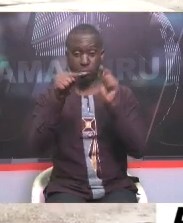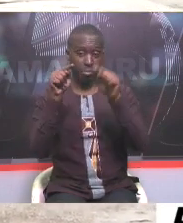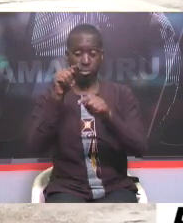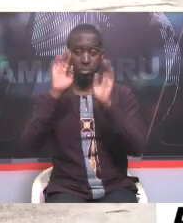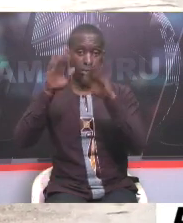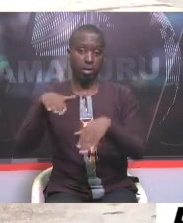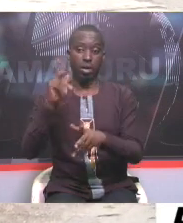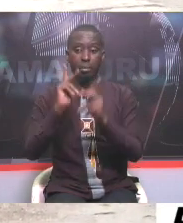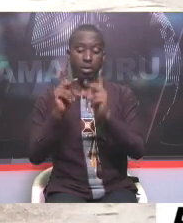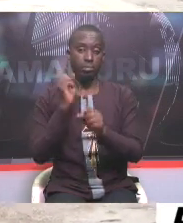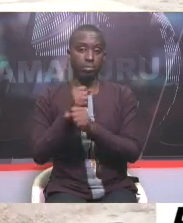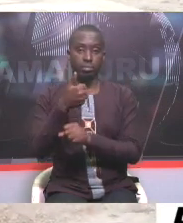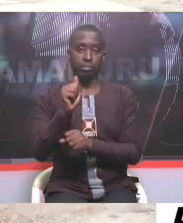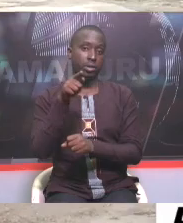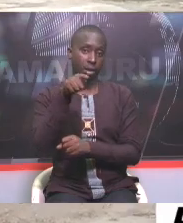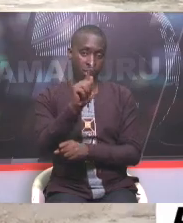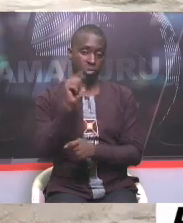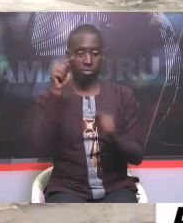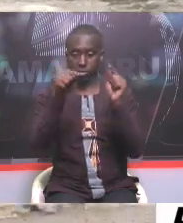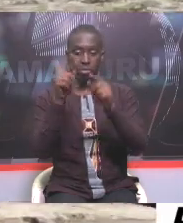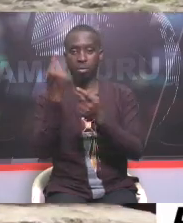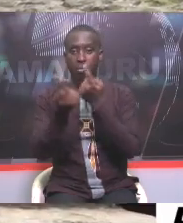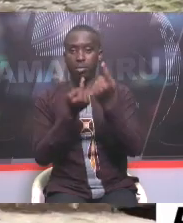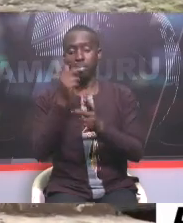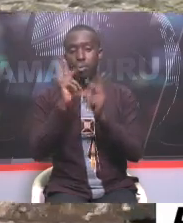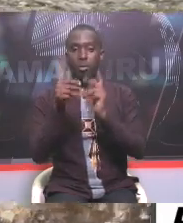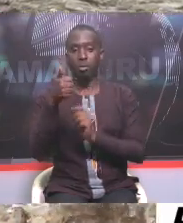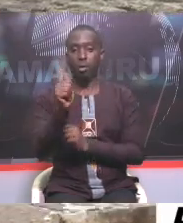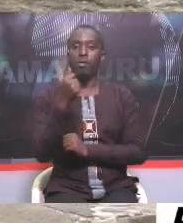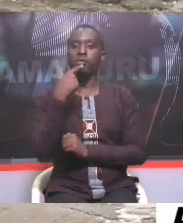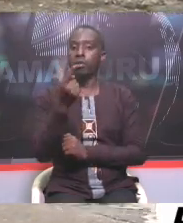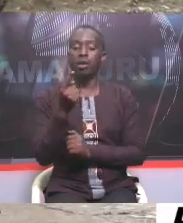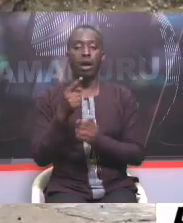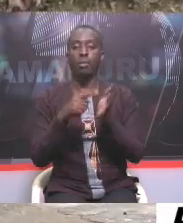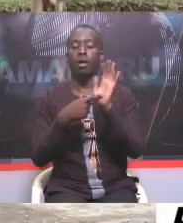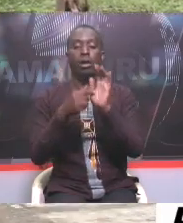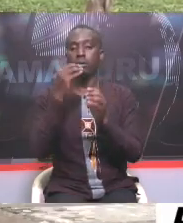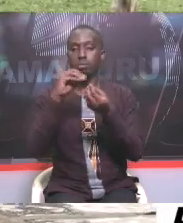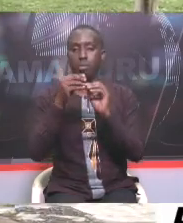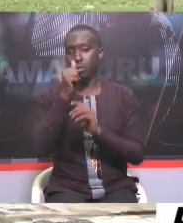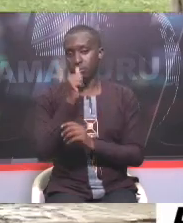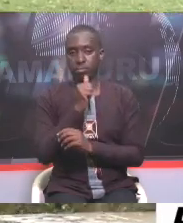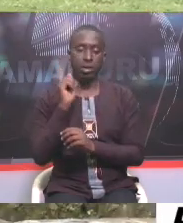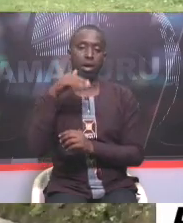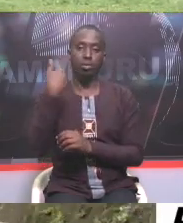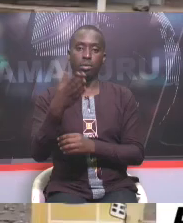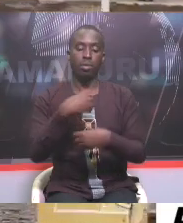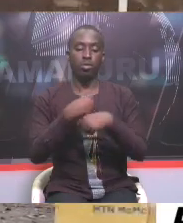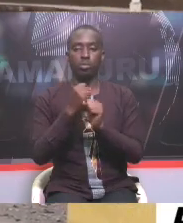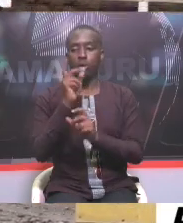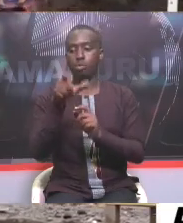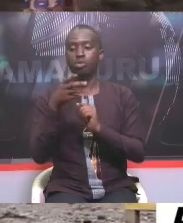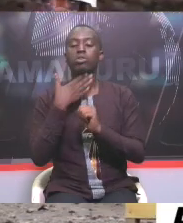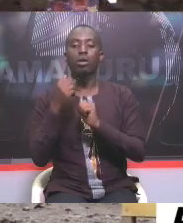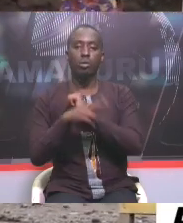gutererana aba agenti nayo ishinja amwe mu ba agenti bayo ko bandari ku mubare w'ibanga bityo bigahereza icyo uwashaka